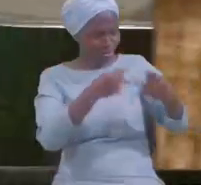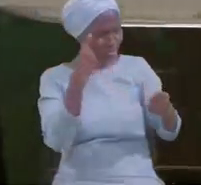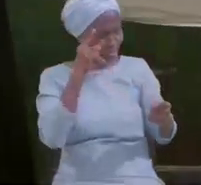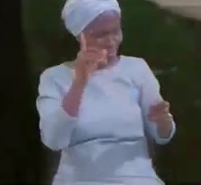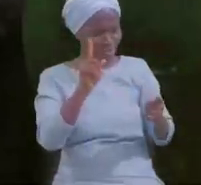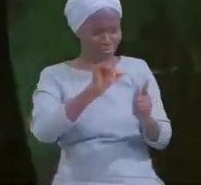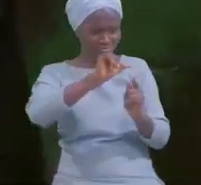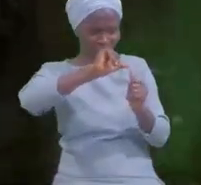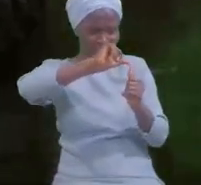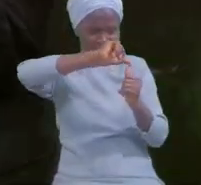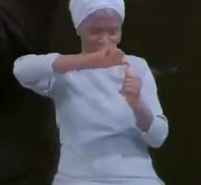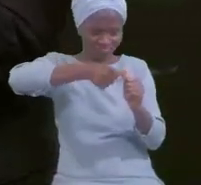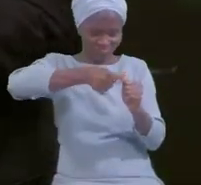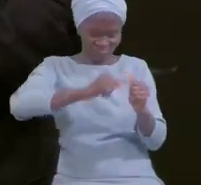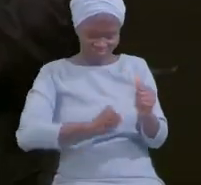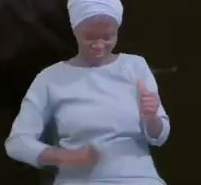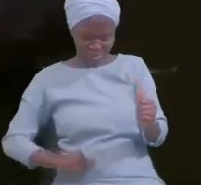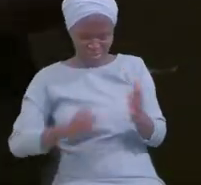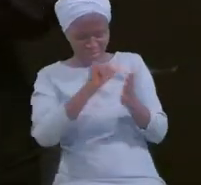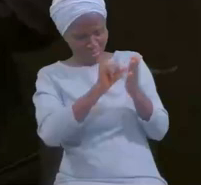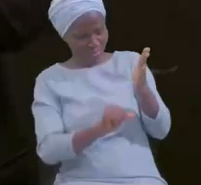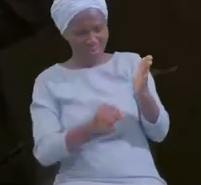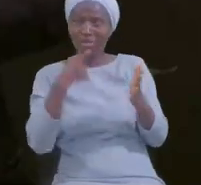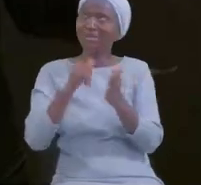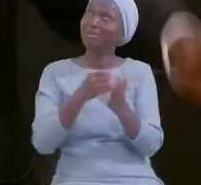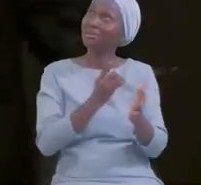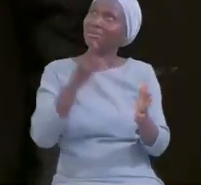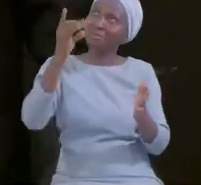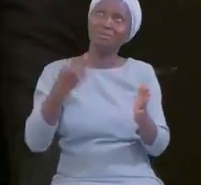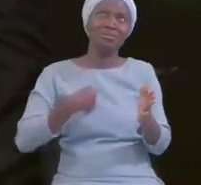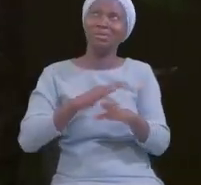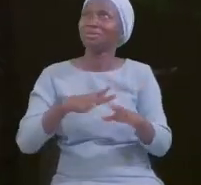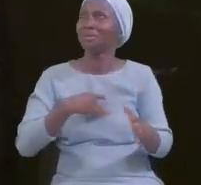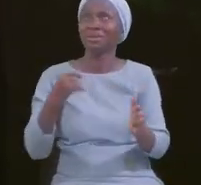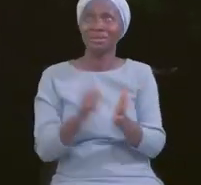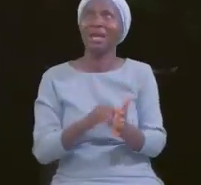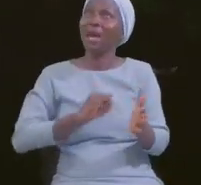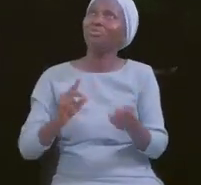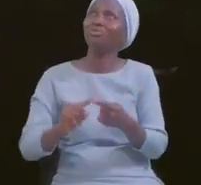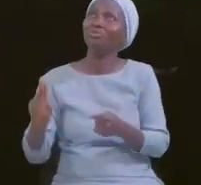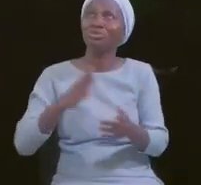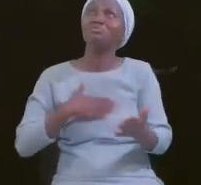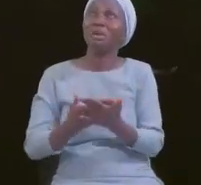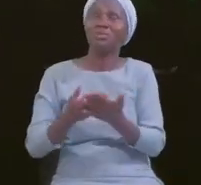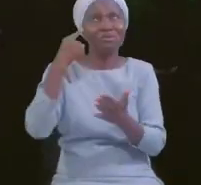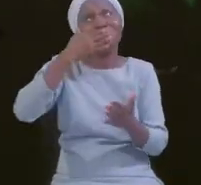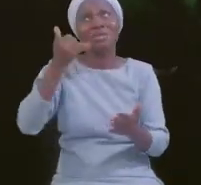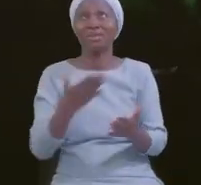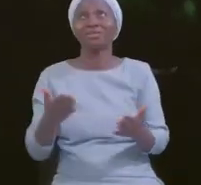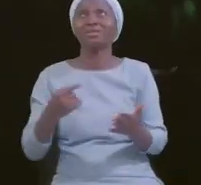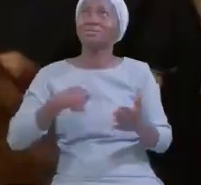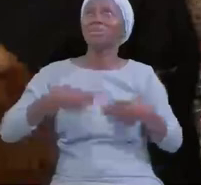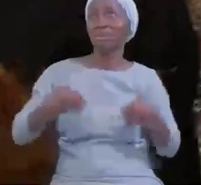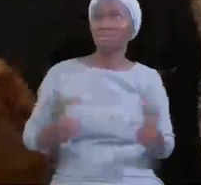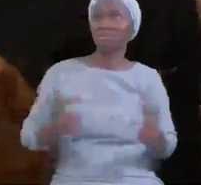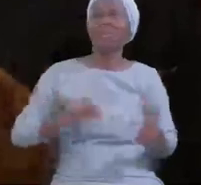vous avez déjà le rendez-vous pour l'opération. Je ne veux pas cela. Je veux dépenser mon argent d'une autre manière. Je suis guéri